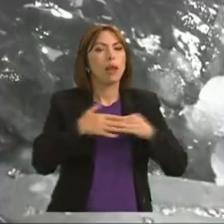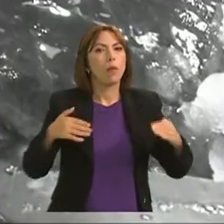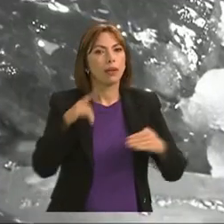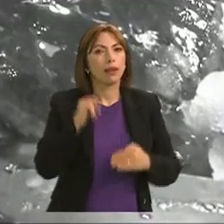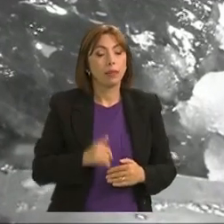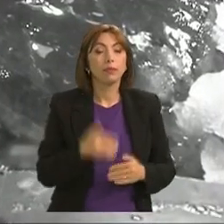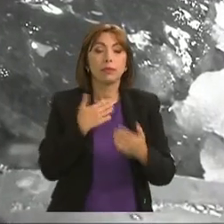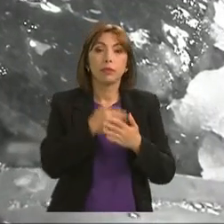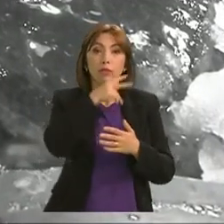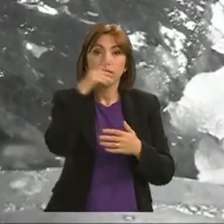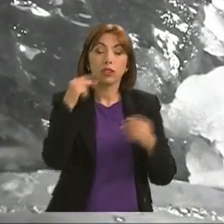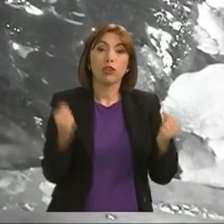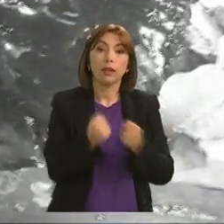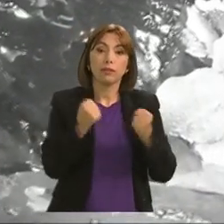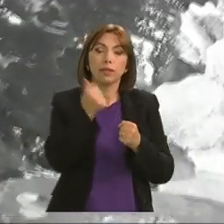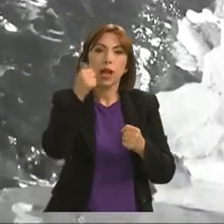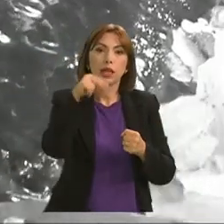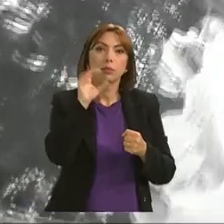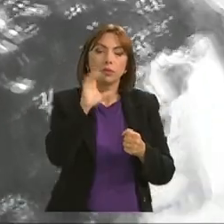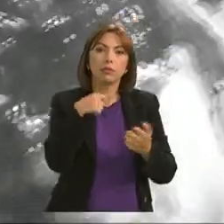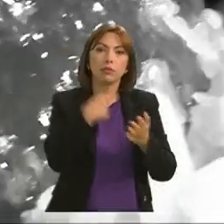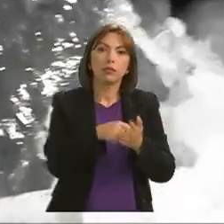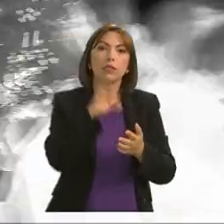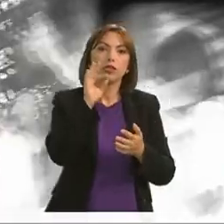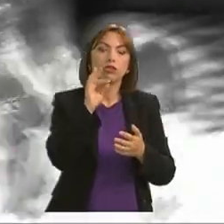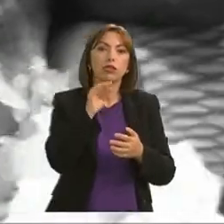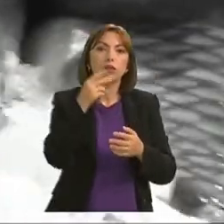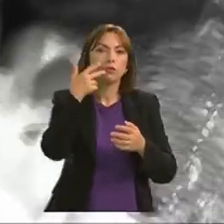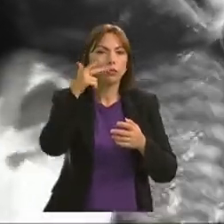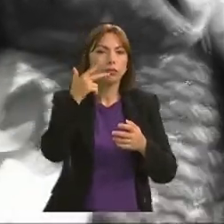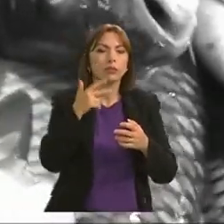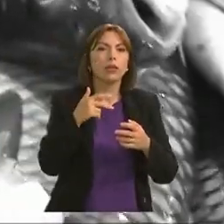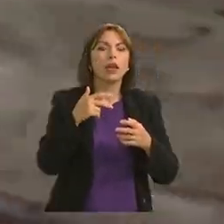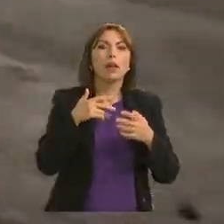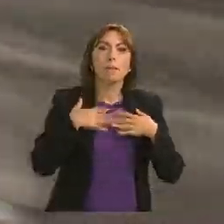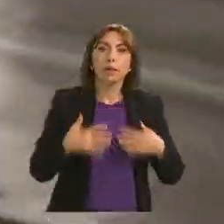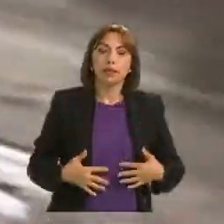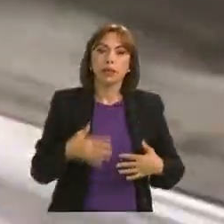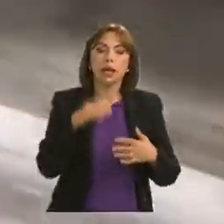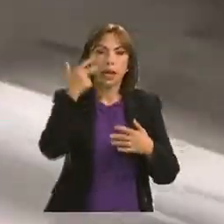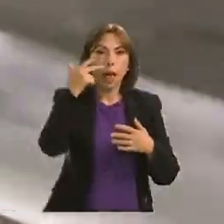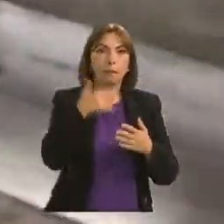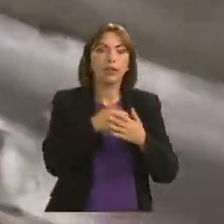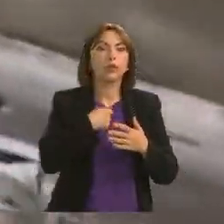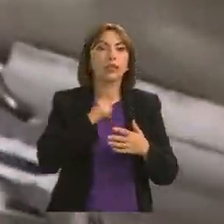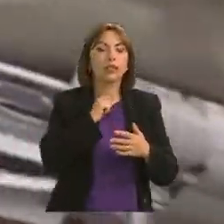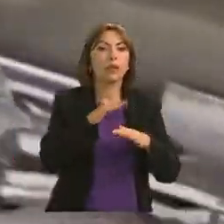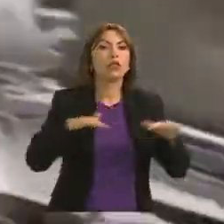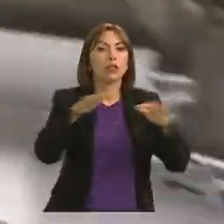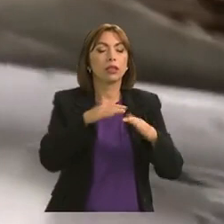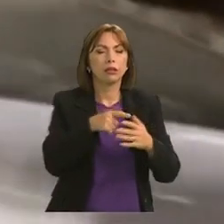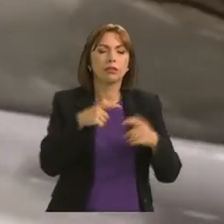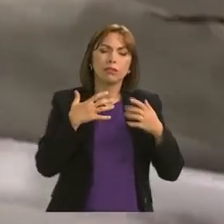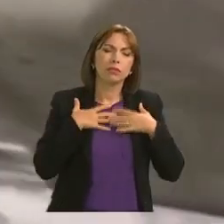lei. Pentru a eficientiza activitatea, ANPC a cumpărat 50 de bodycam-uri pentru inspectorii din teren. Vor fi purtate obligatoriu de